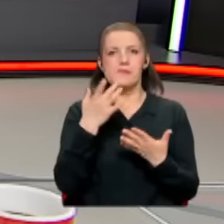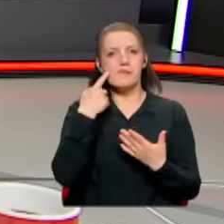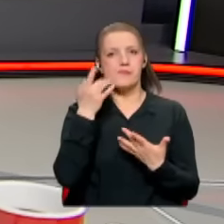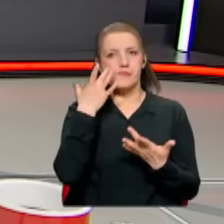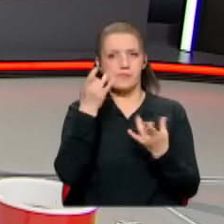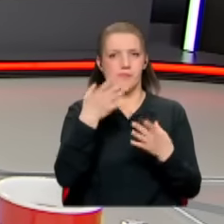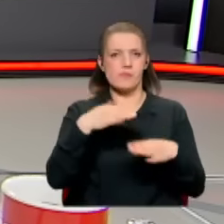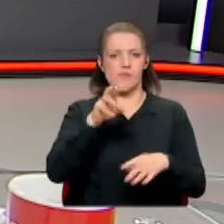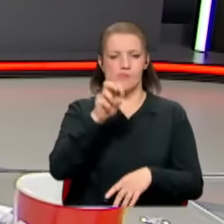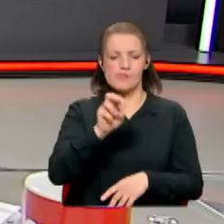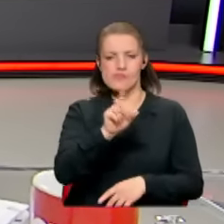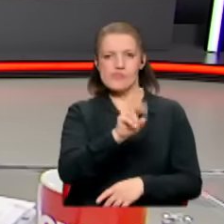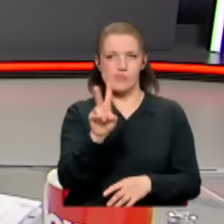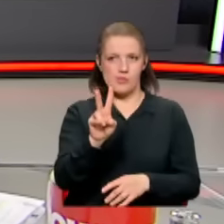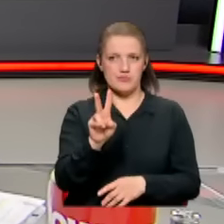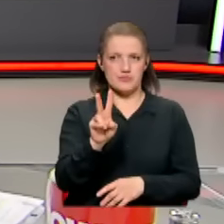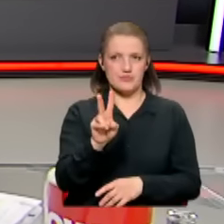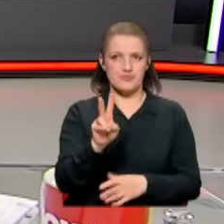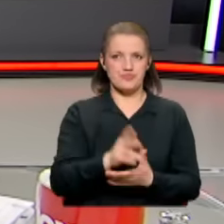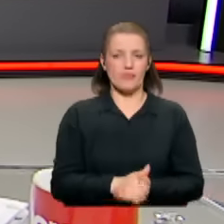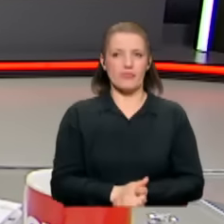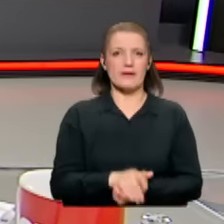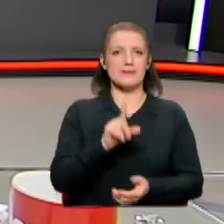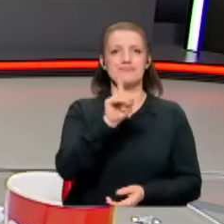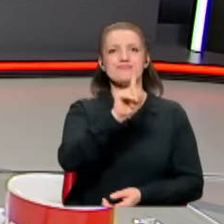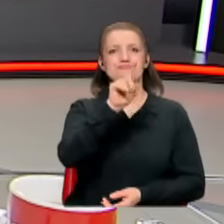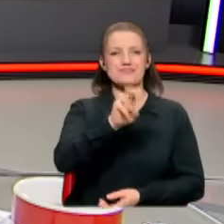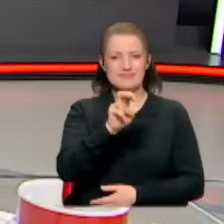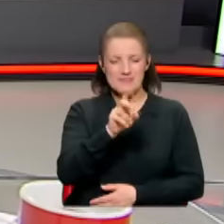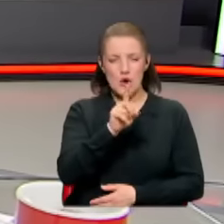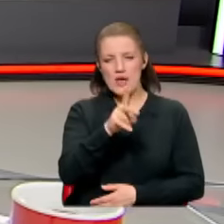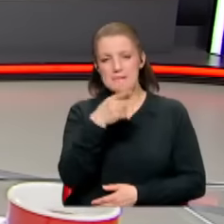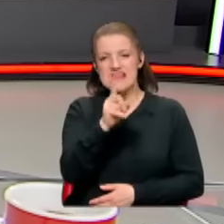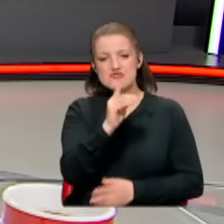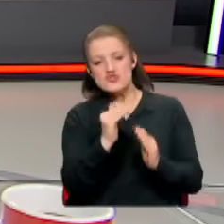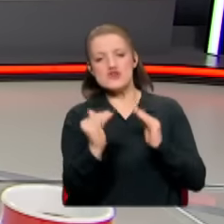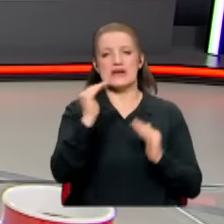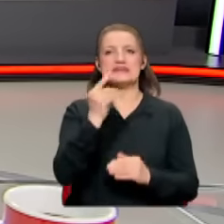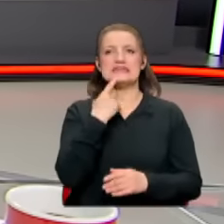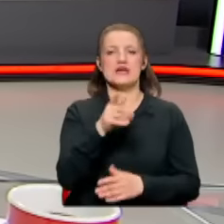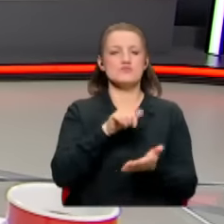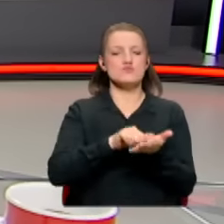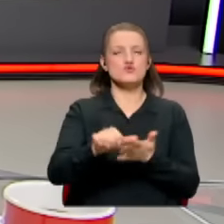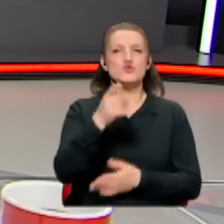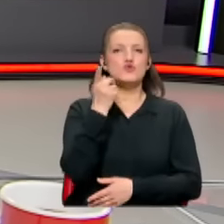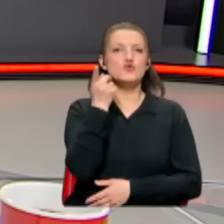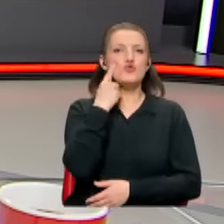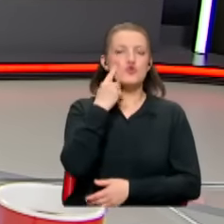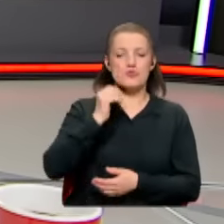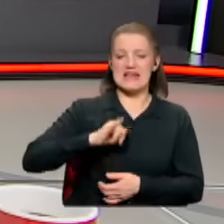değil. 8-12 bin liraya çıkarttık dediler. Bütün hükümete yakın